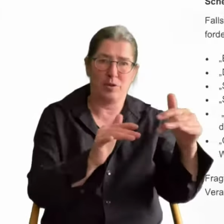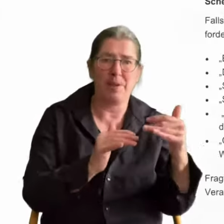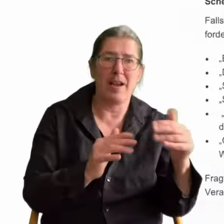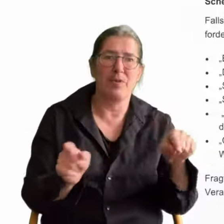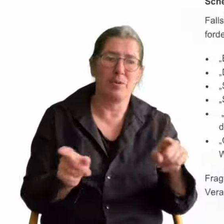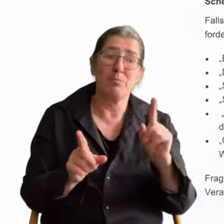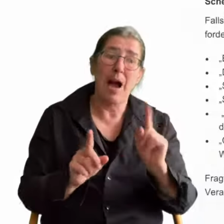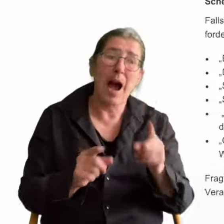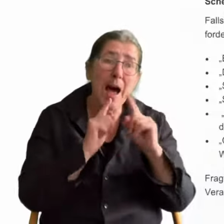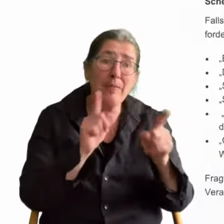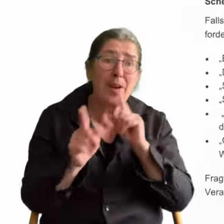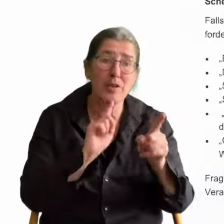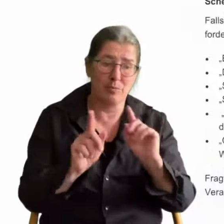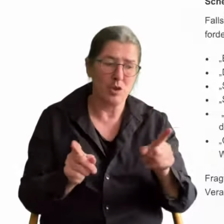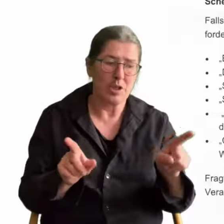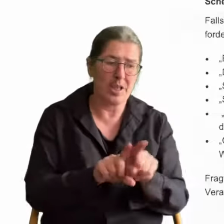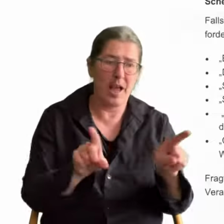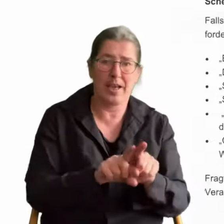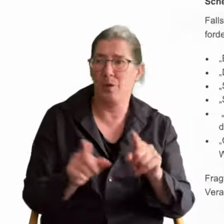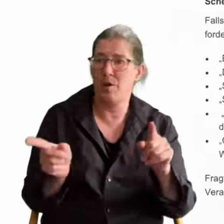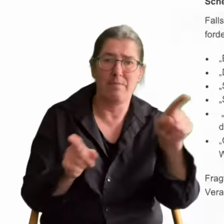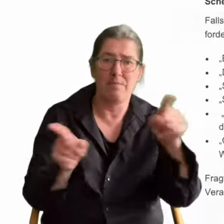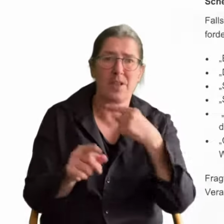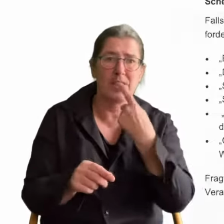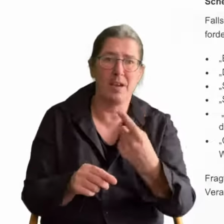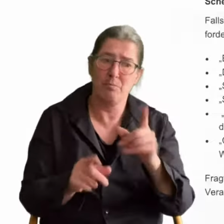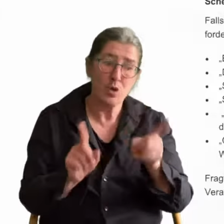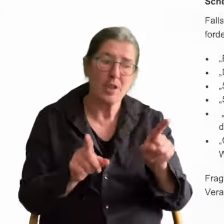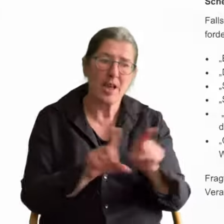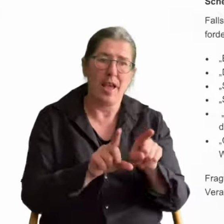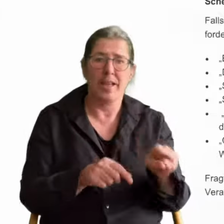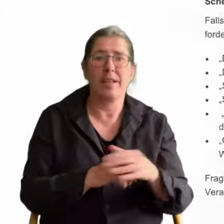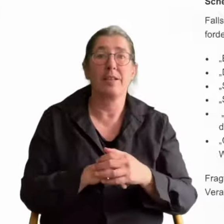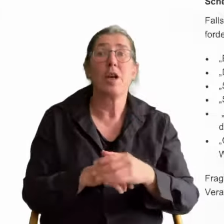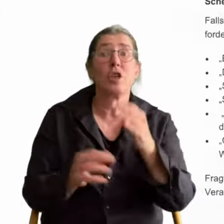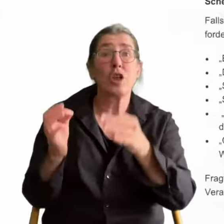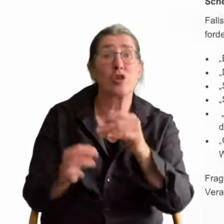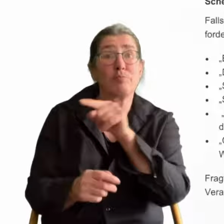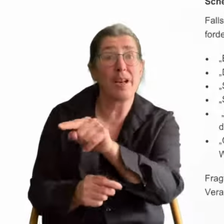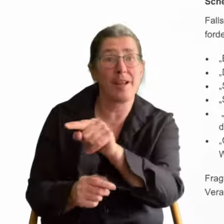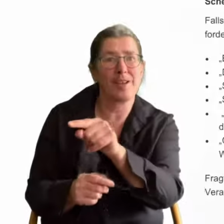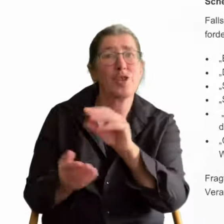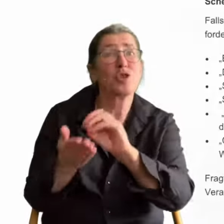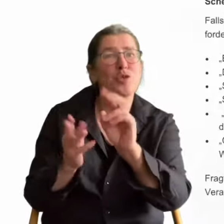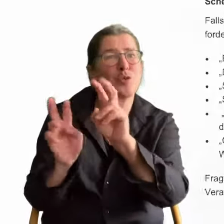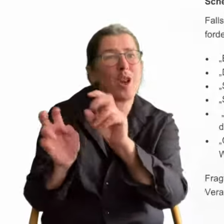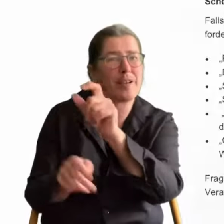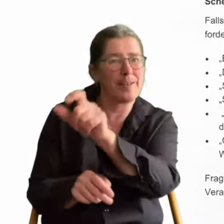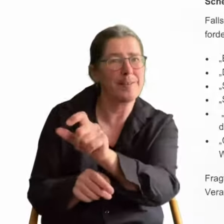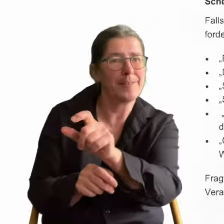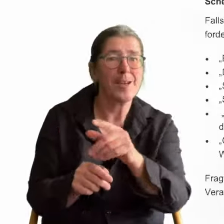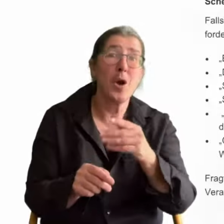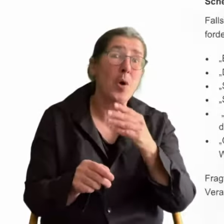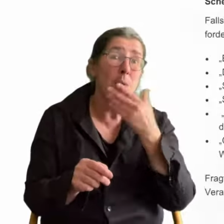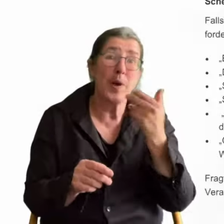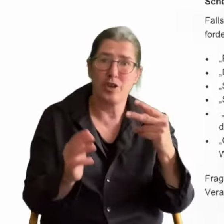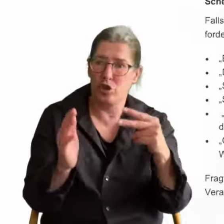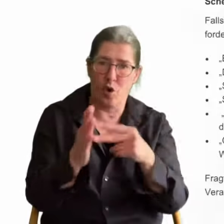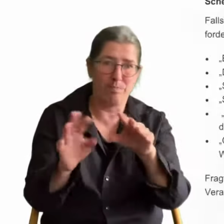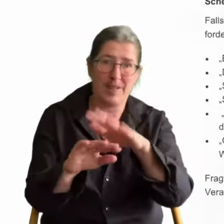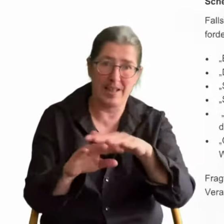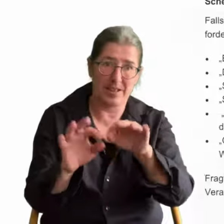gleich sein diese anweisungen oder das was jeder sagen musste gut der schauspieler der schüler war ja nicht an das stromnetz